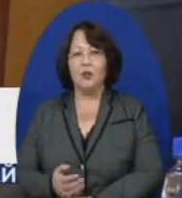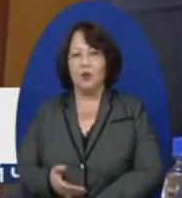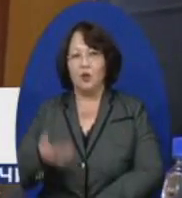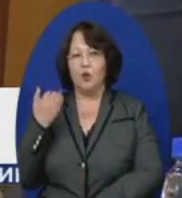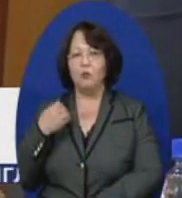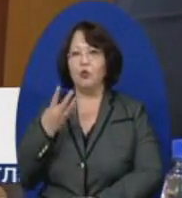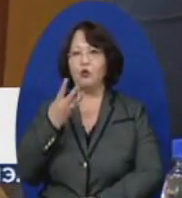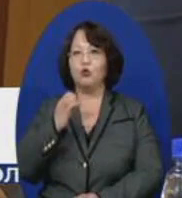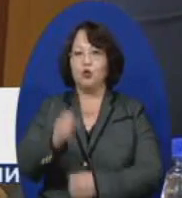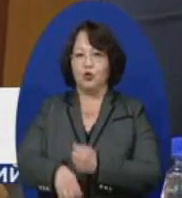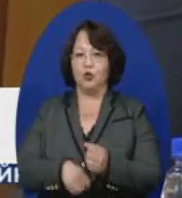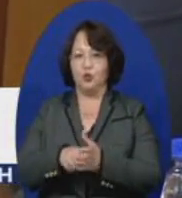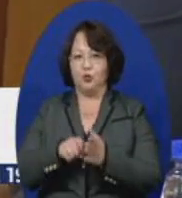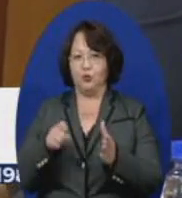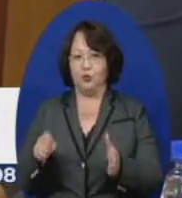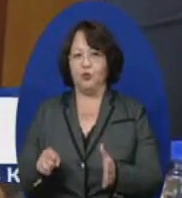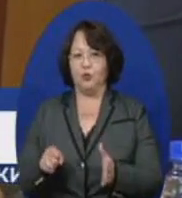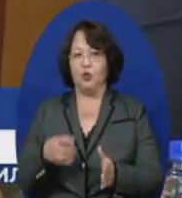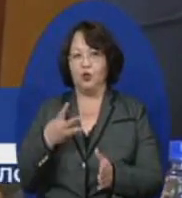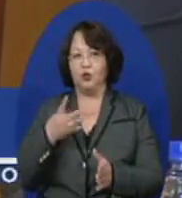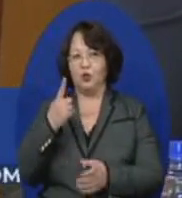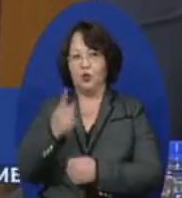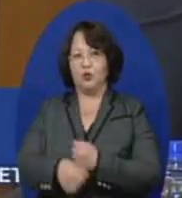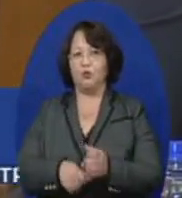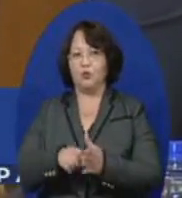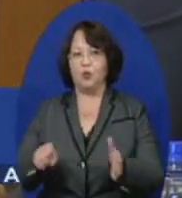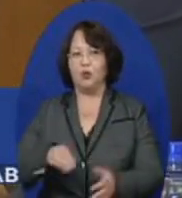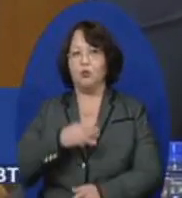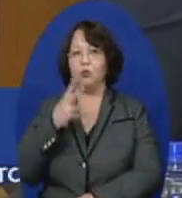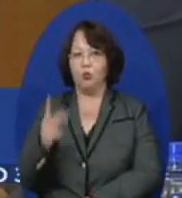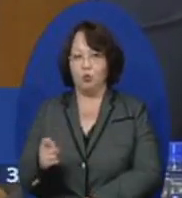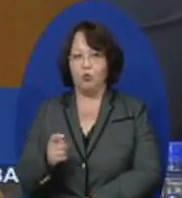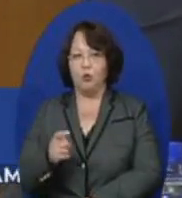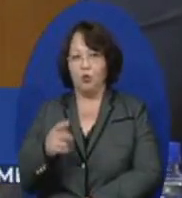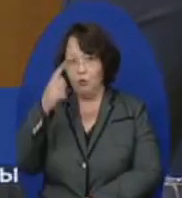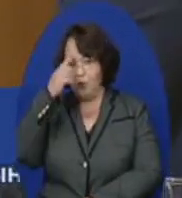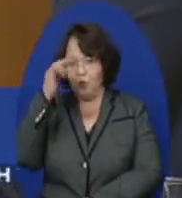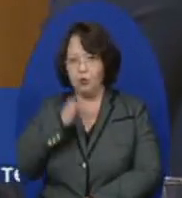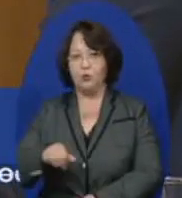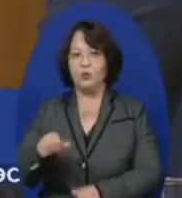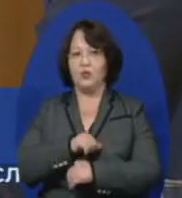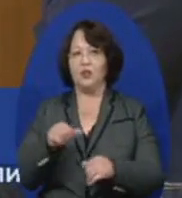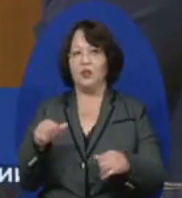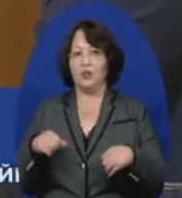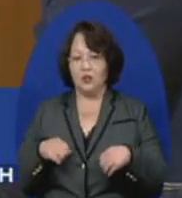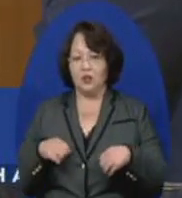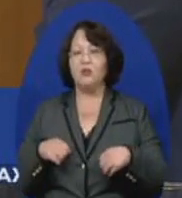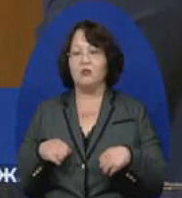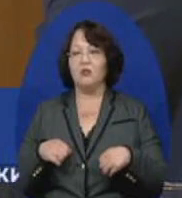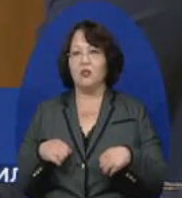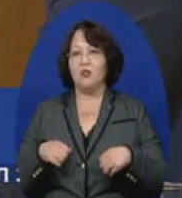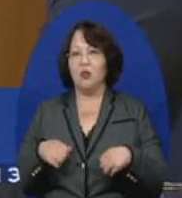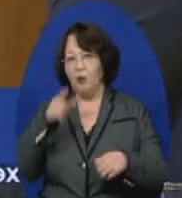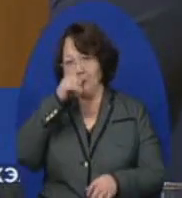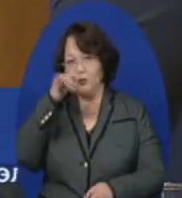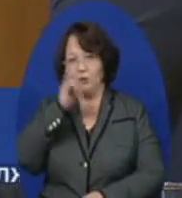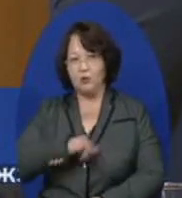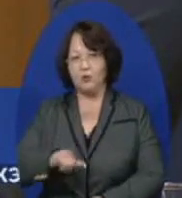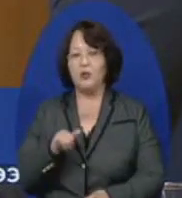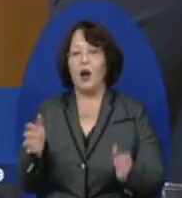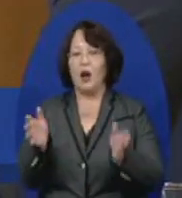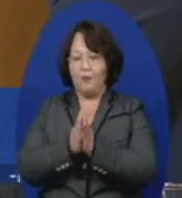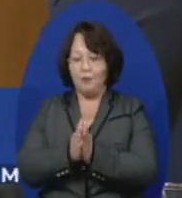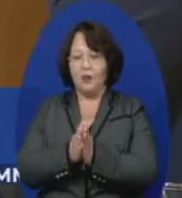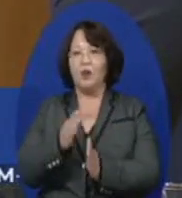өнгөрсөн 40 жилийн 41 жилийн түүхэнд бол Монголын ард хүм бол хамтдаа одоо